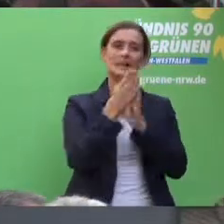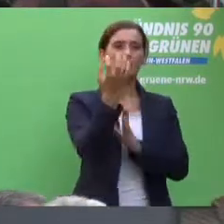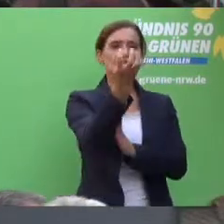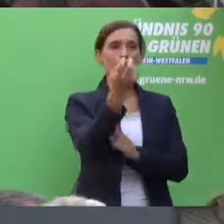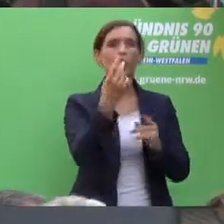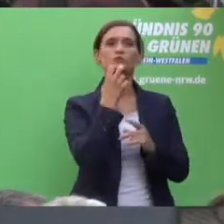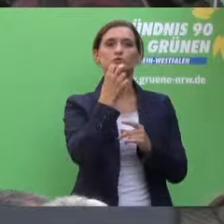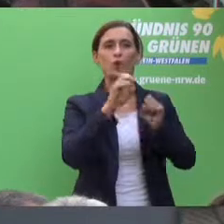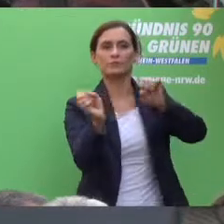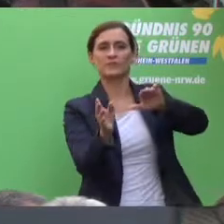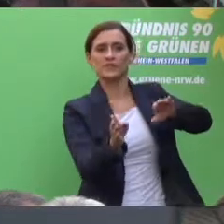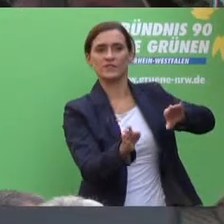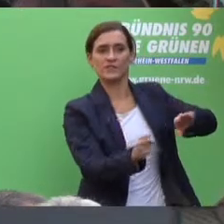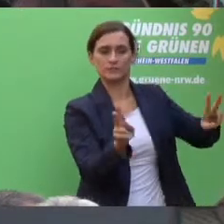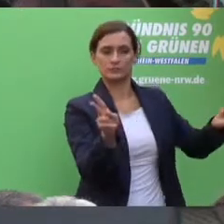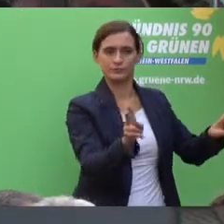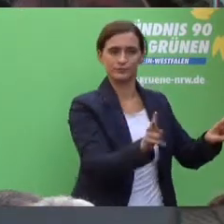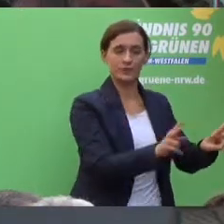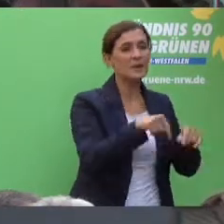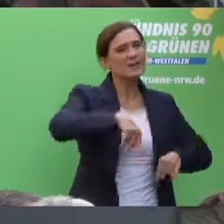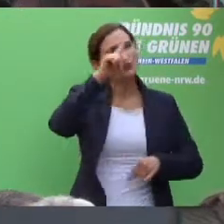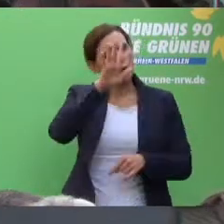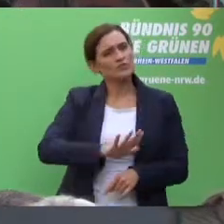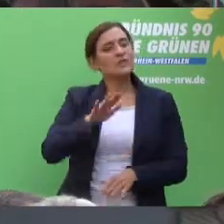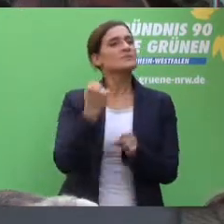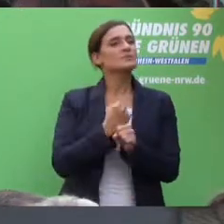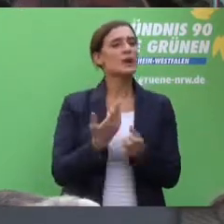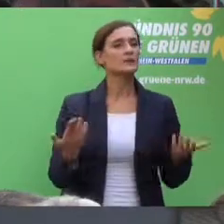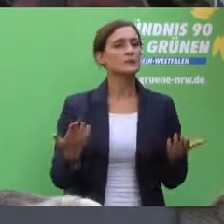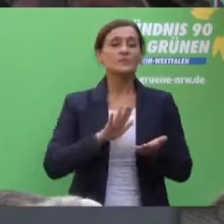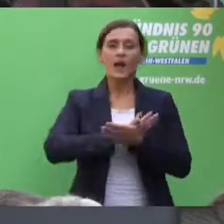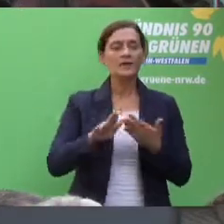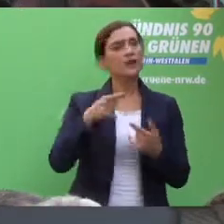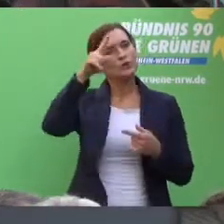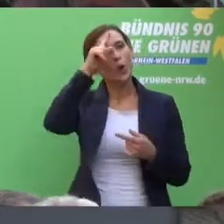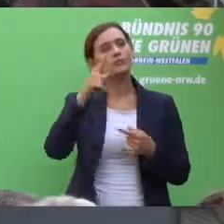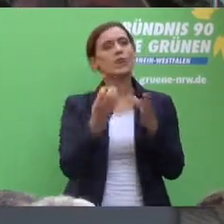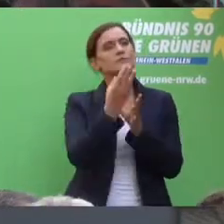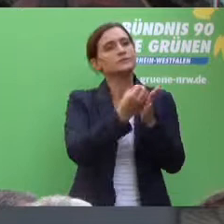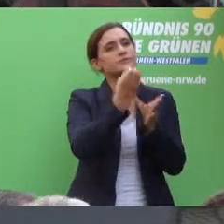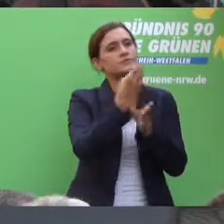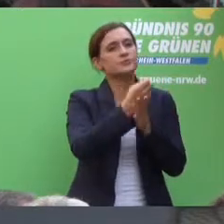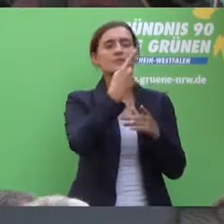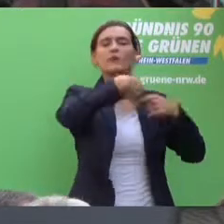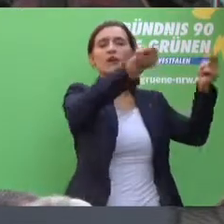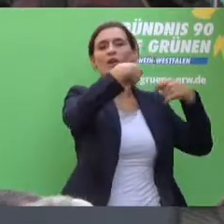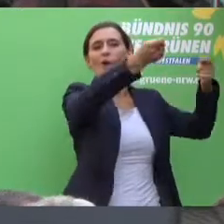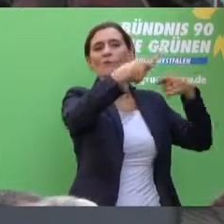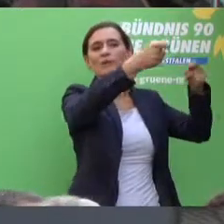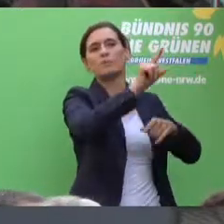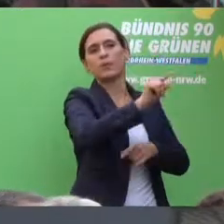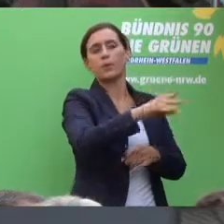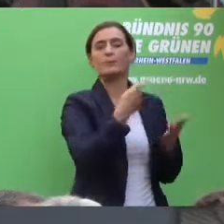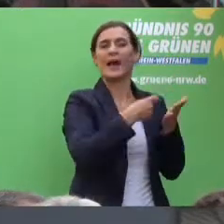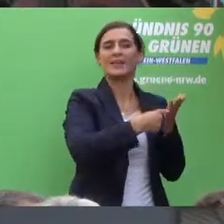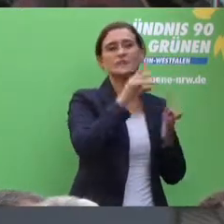wird. Und was machen wir? Wir verschleudern den in Deutschland produzierten Kohlestrom zu Dumpingpreisen in Holland